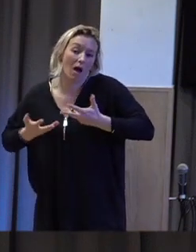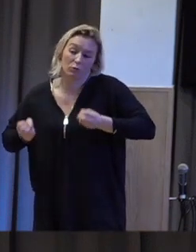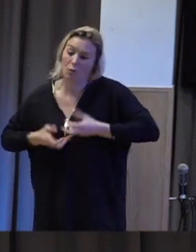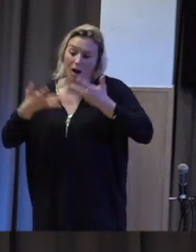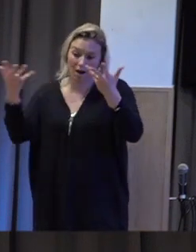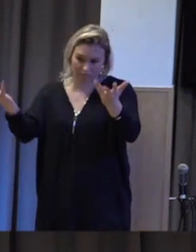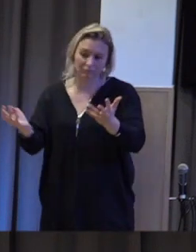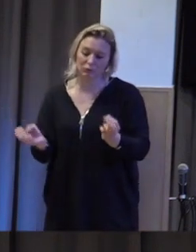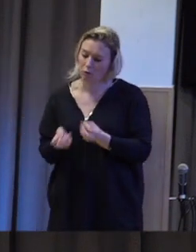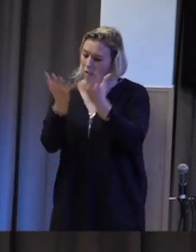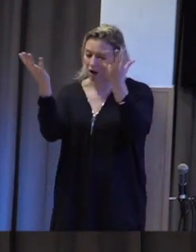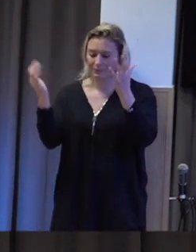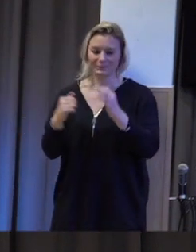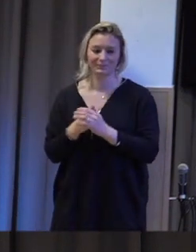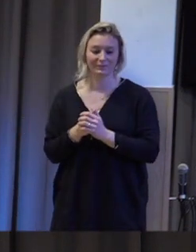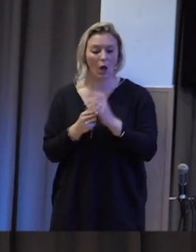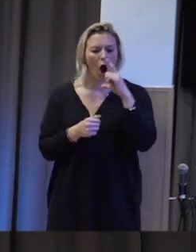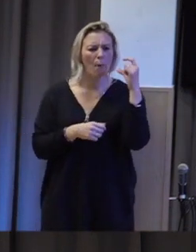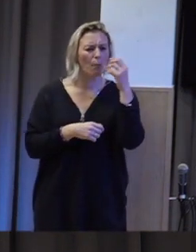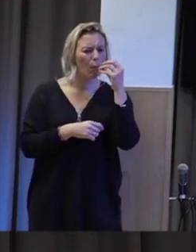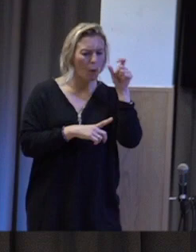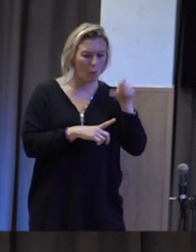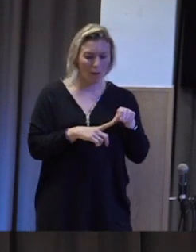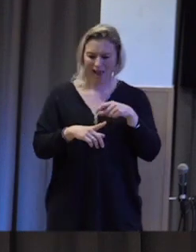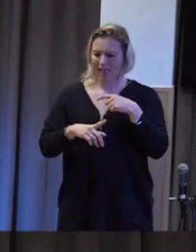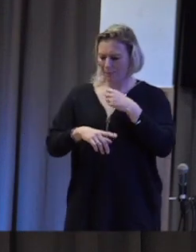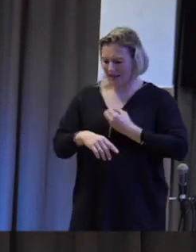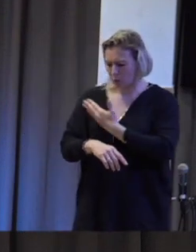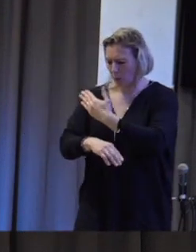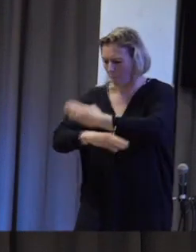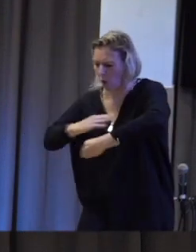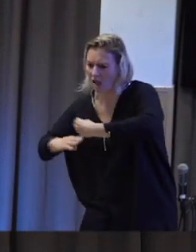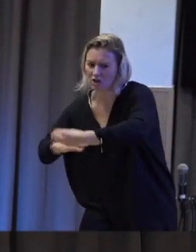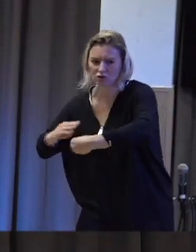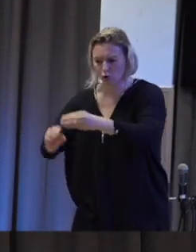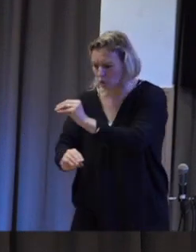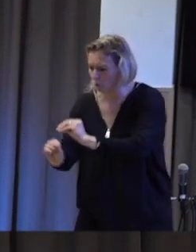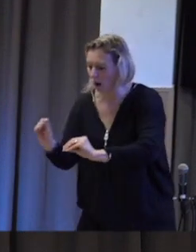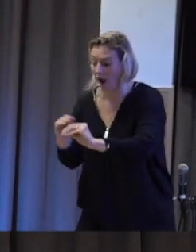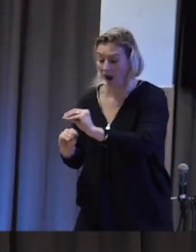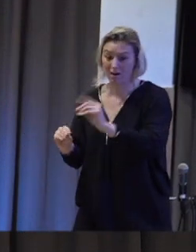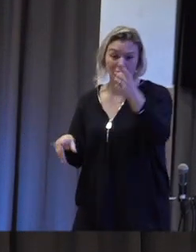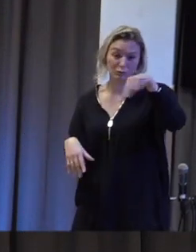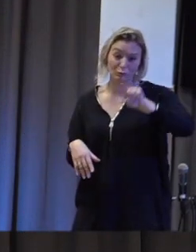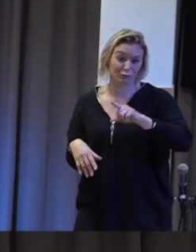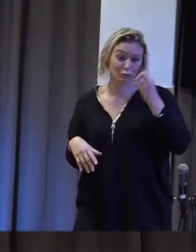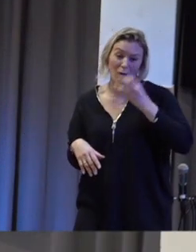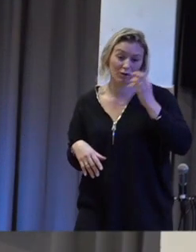Il banda ses plaies. Sur la route que nous empruntons tous les jours, et de cette vidéo que vous avez